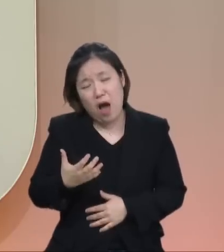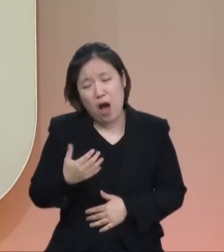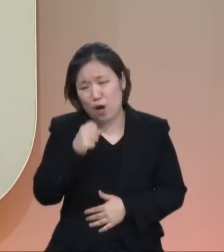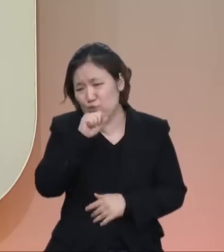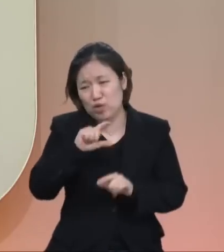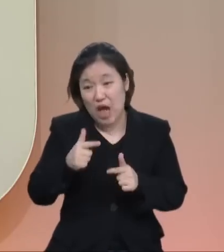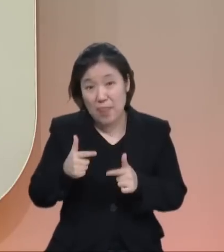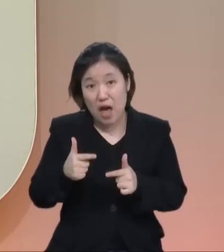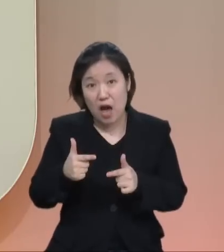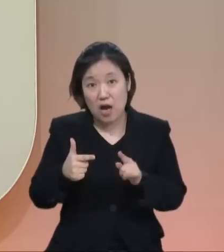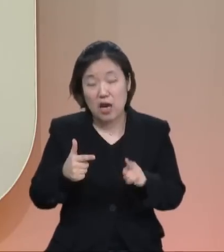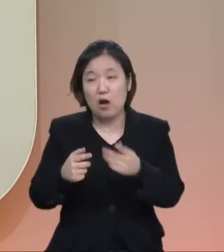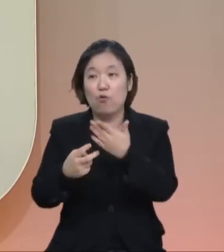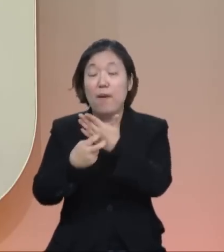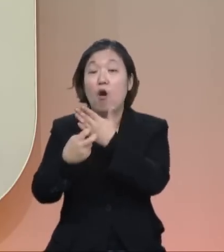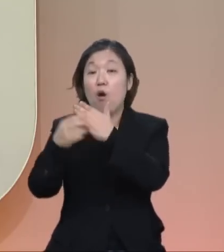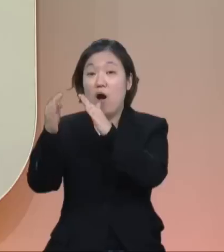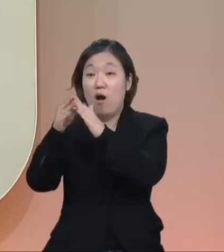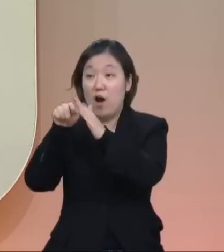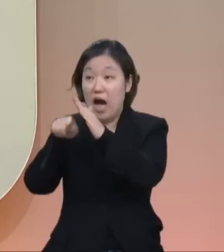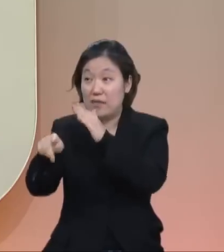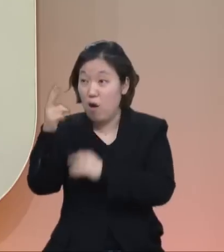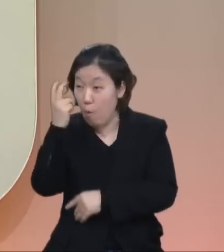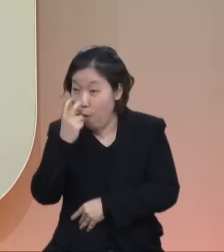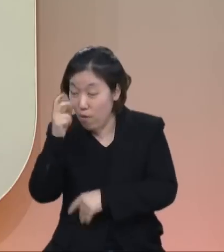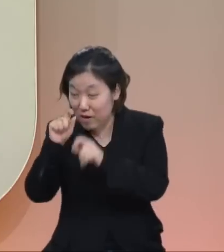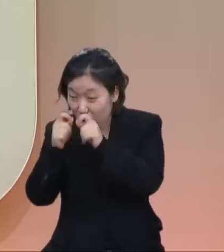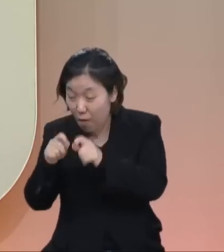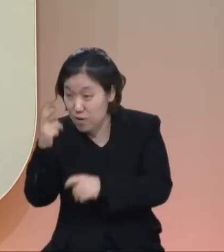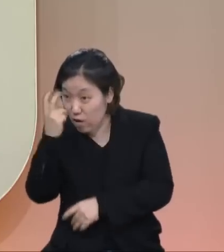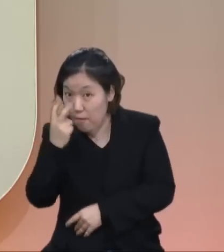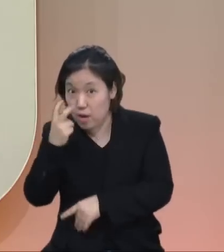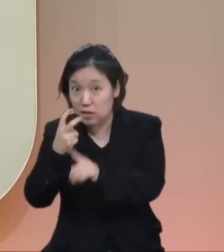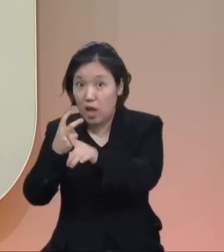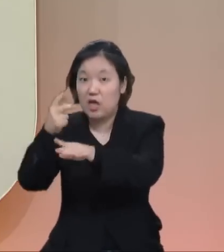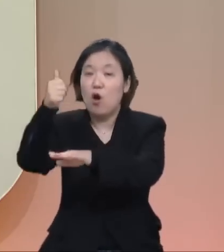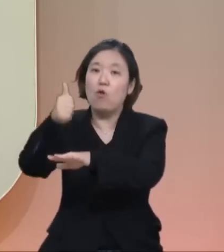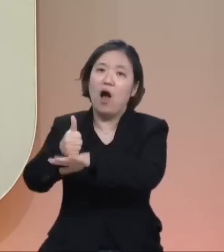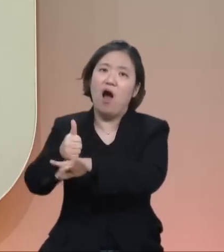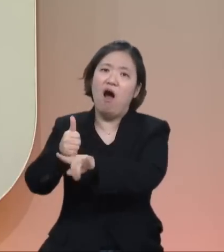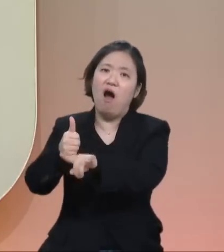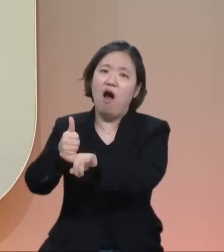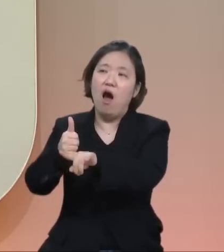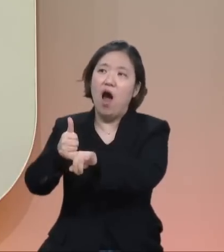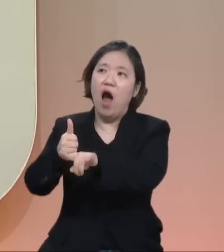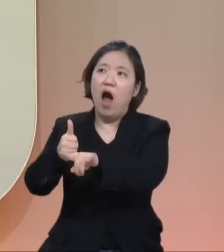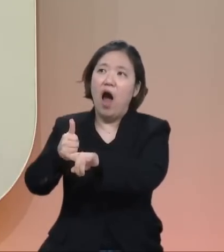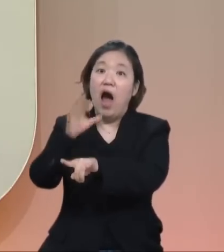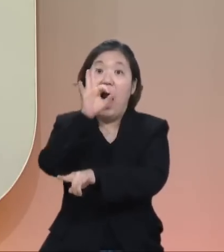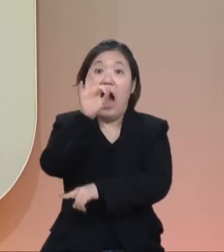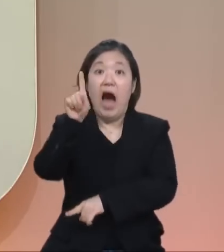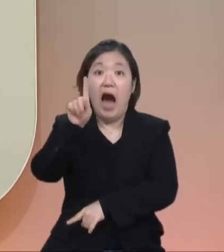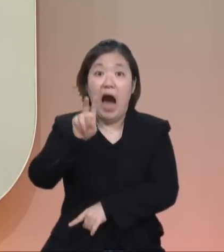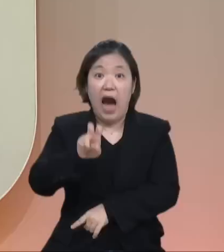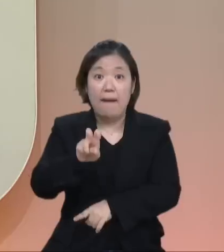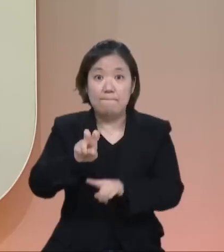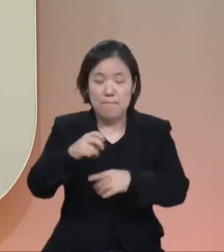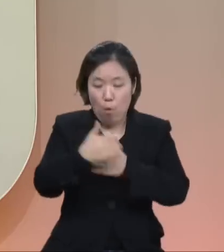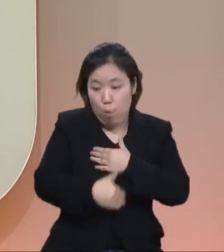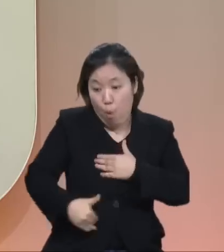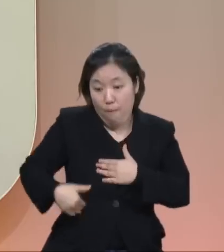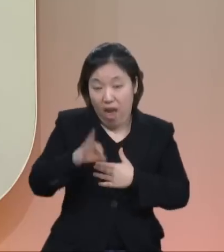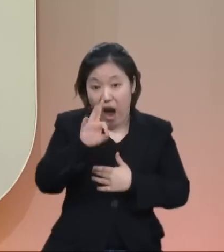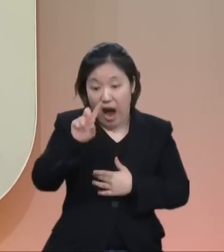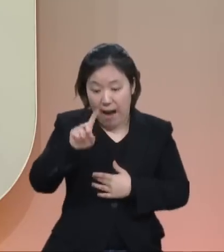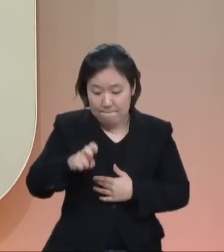정밀 검진을 받았는데 온몸에 암이 전이 된 거예요 온몸에만 뇌 온몸에 이제 종양